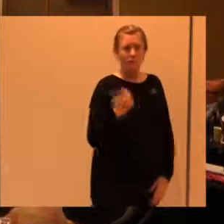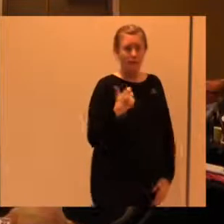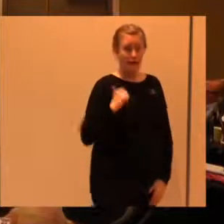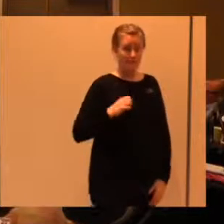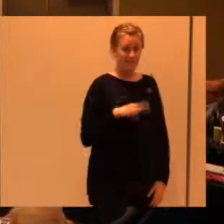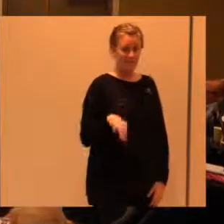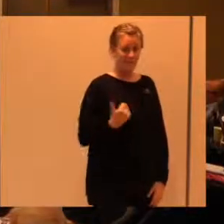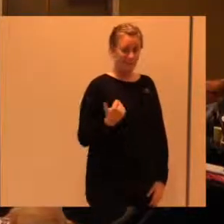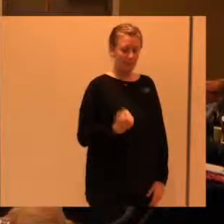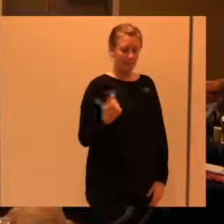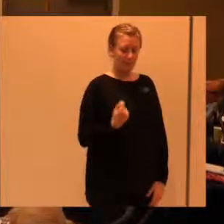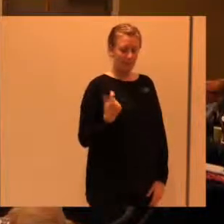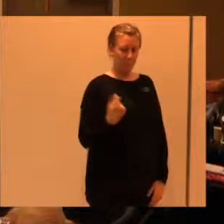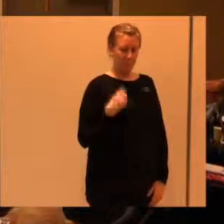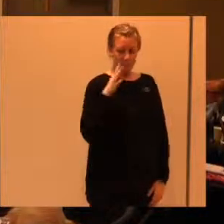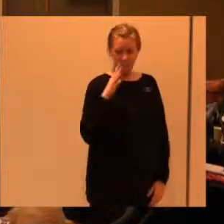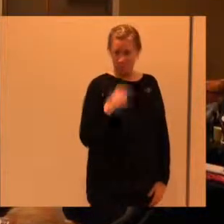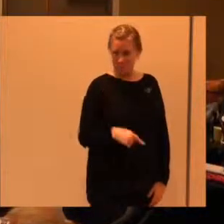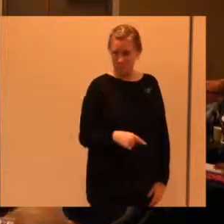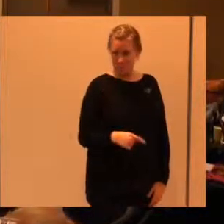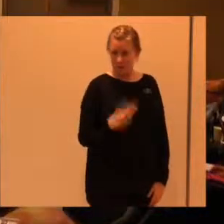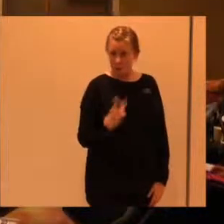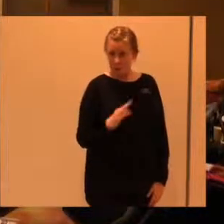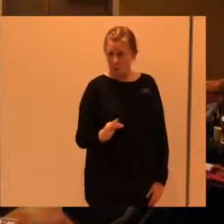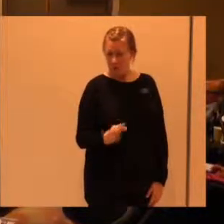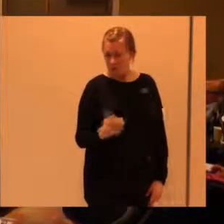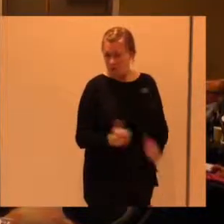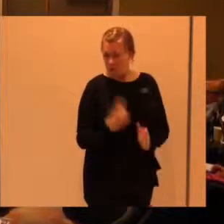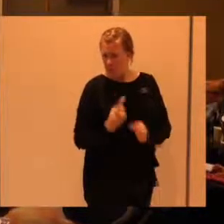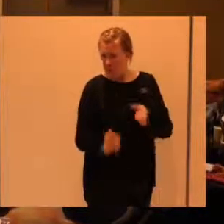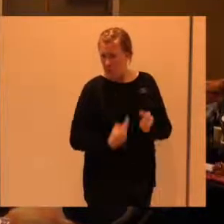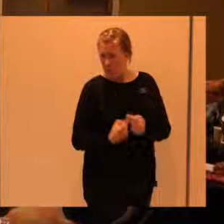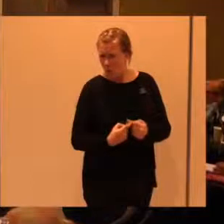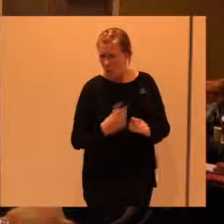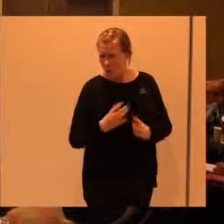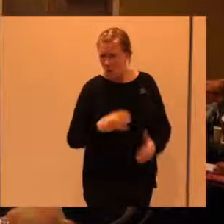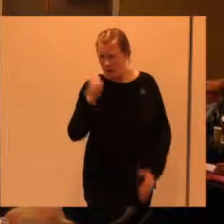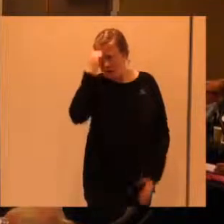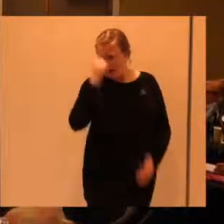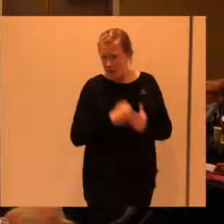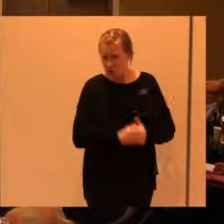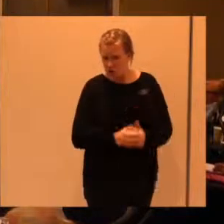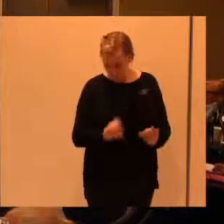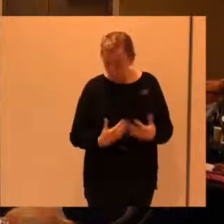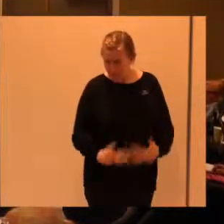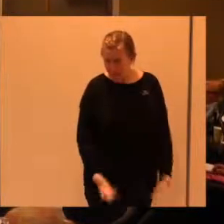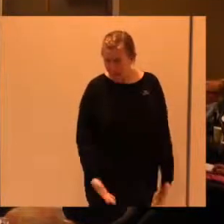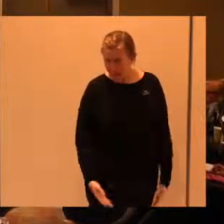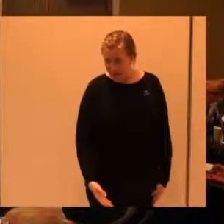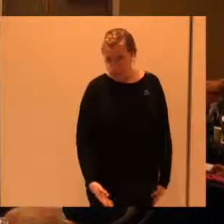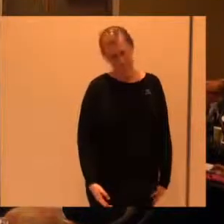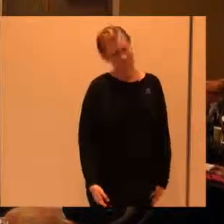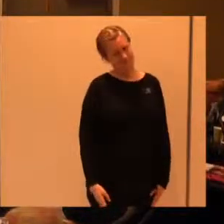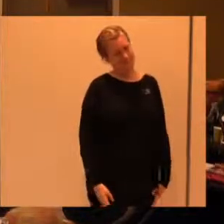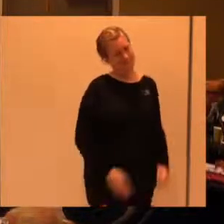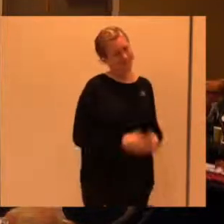vi om? Tänk er själva, gå på 200 möten på ett år utan något slags minnesstöd. Och så